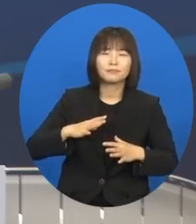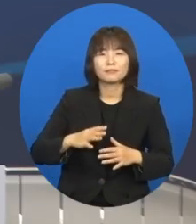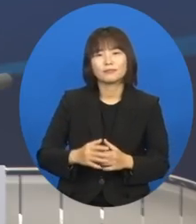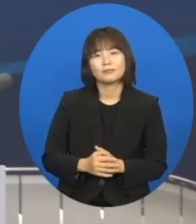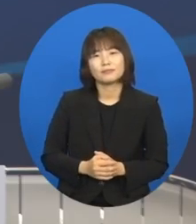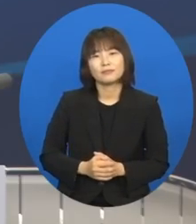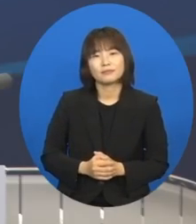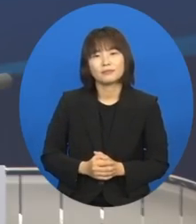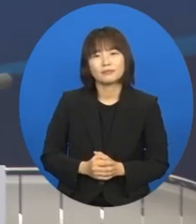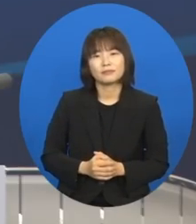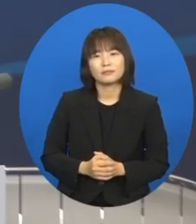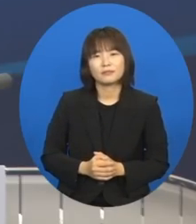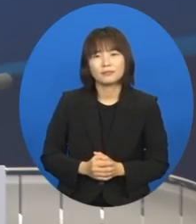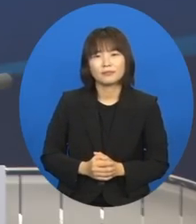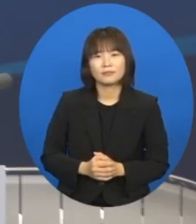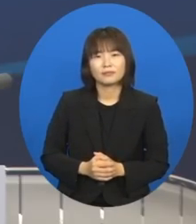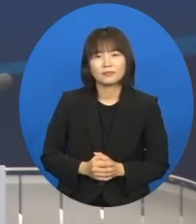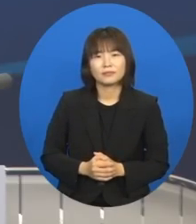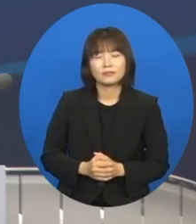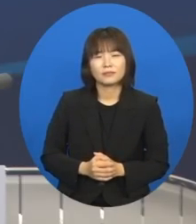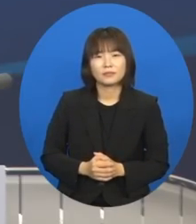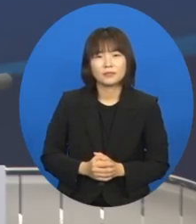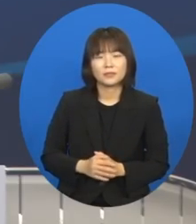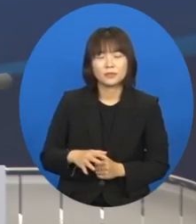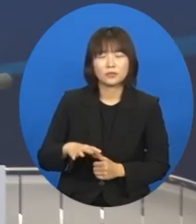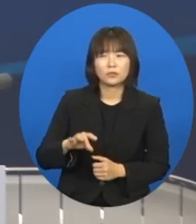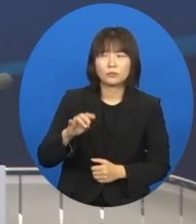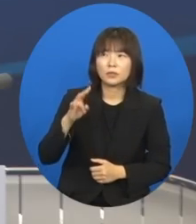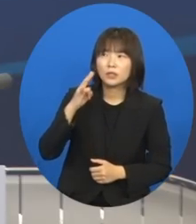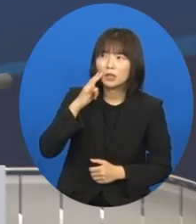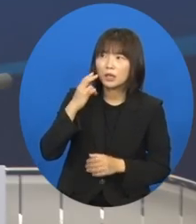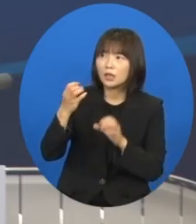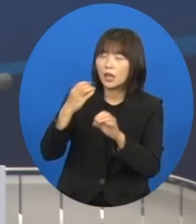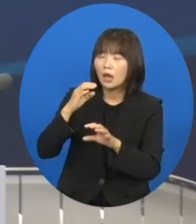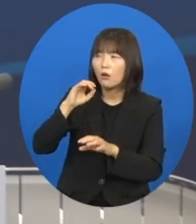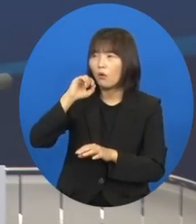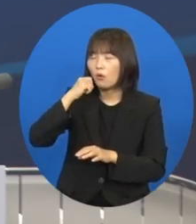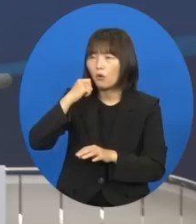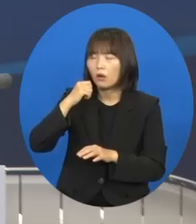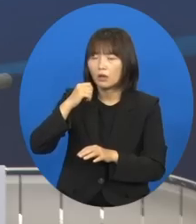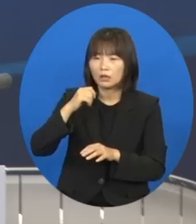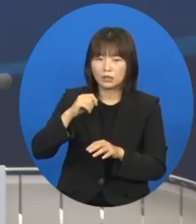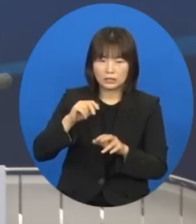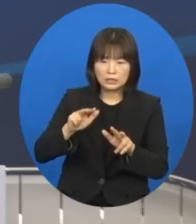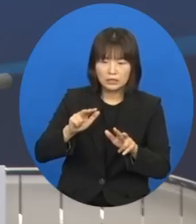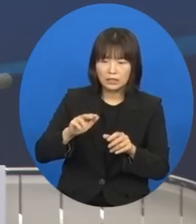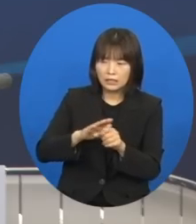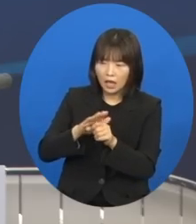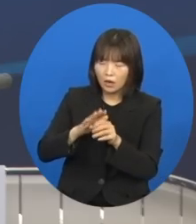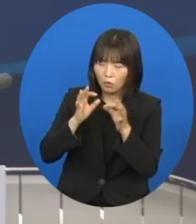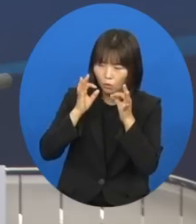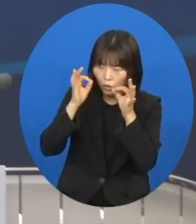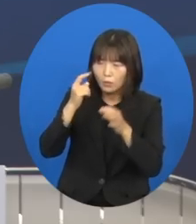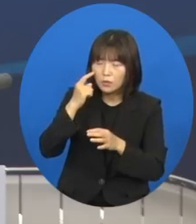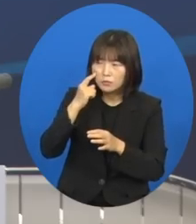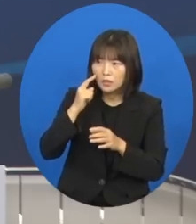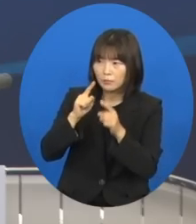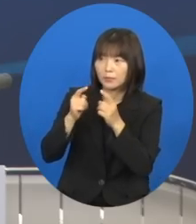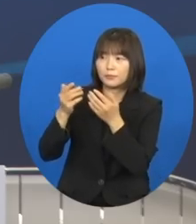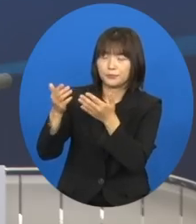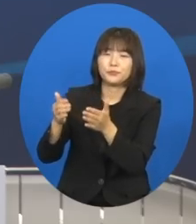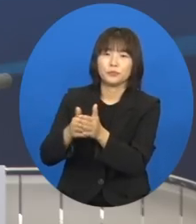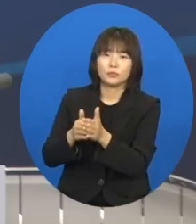네. 서민은 내라는 말을 할 수가 없었어요. 이제 노력해 보겠습니다. 하나님 그렇게 세 번을